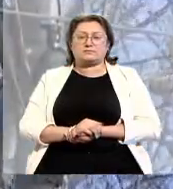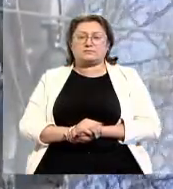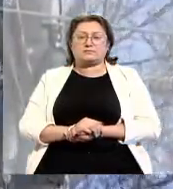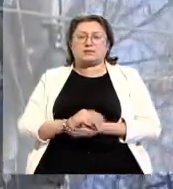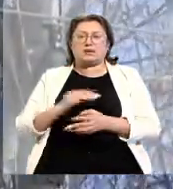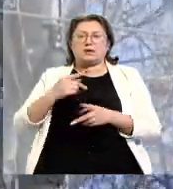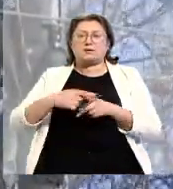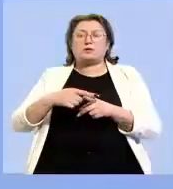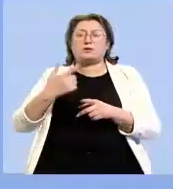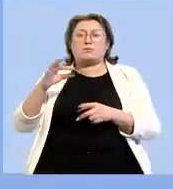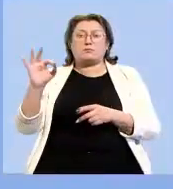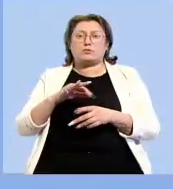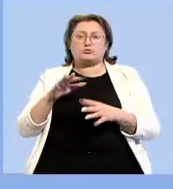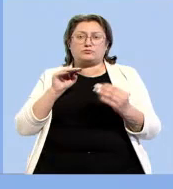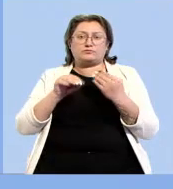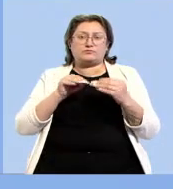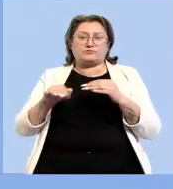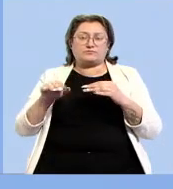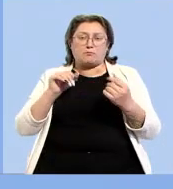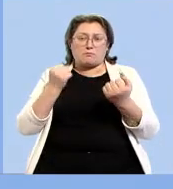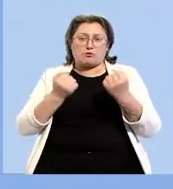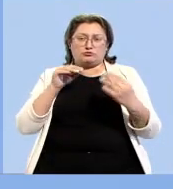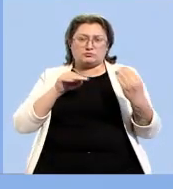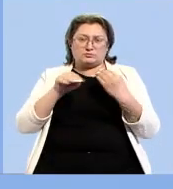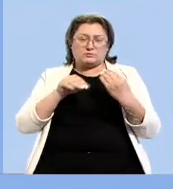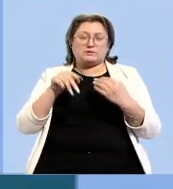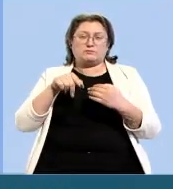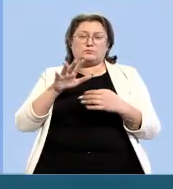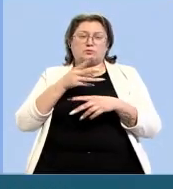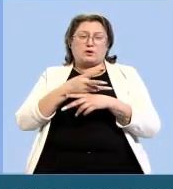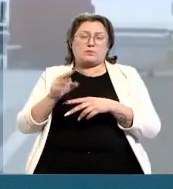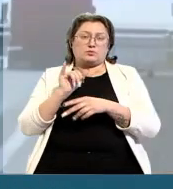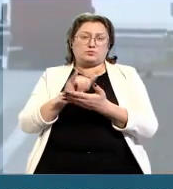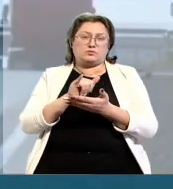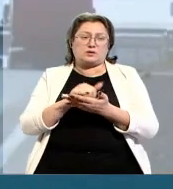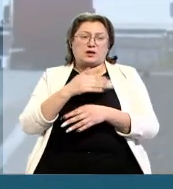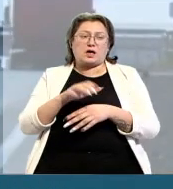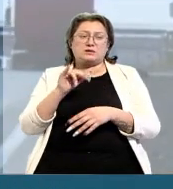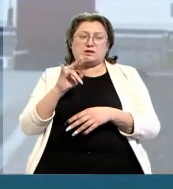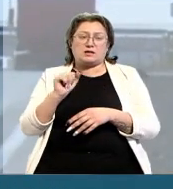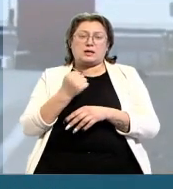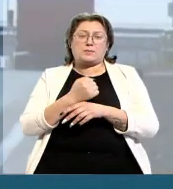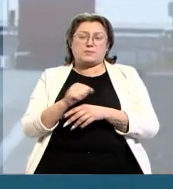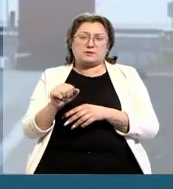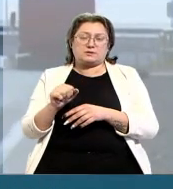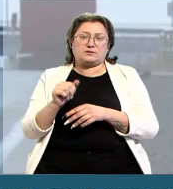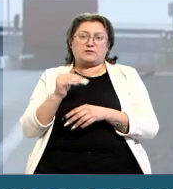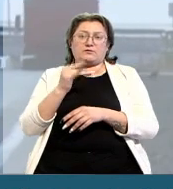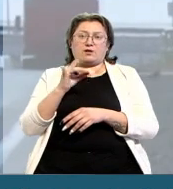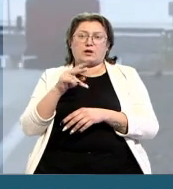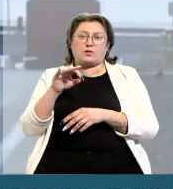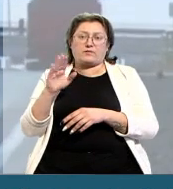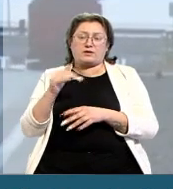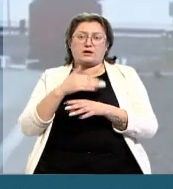Қостанай облысы полиция департаменті хабарлағандай, бүгінге дейін Алтынсарин, Победа, Фролов, Маяковский, Қайырбеков, Тәуелсіздік, Абай, Гоголь,